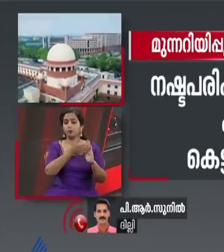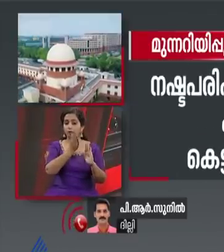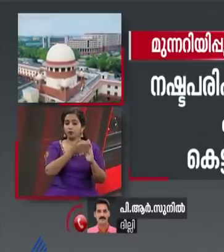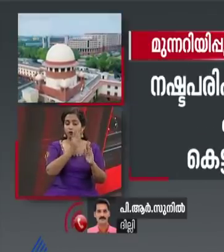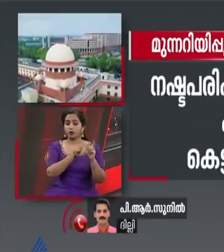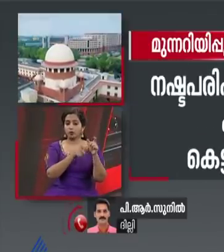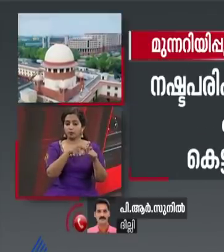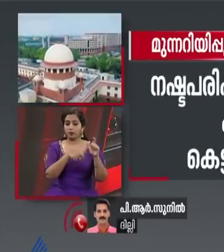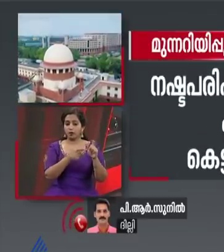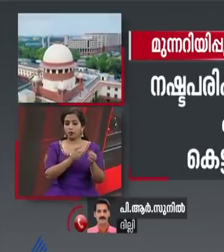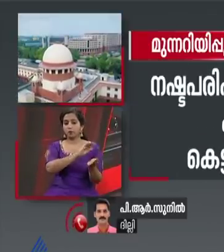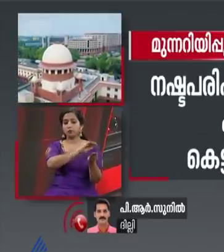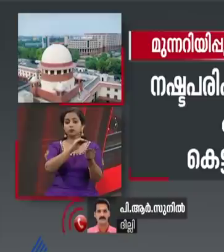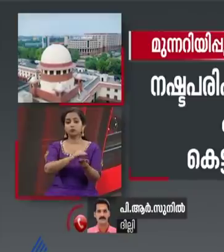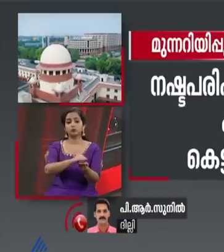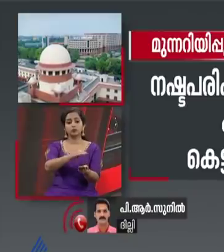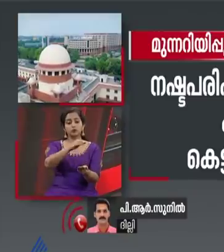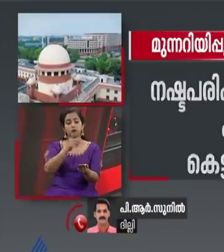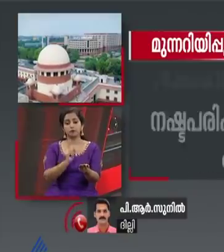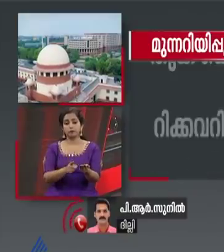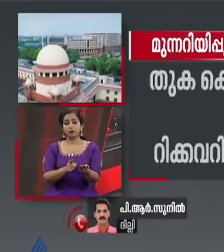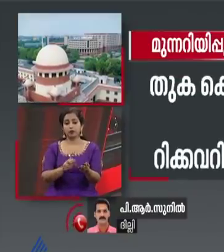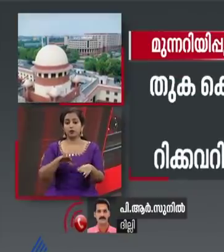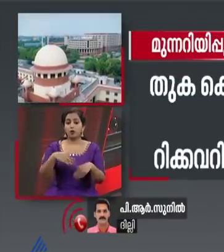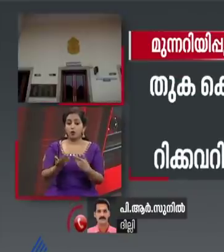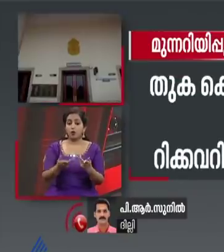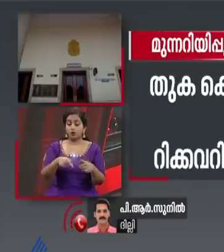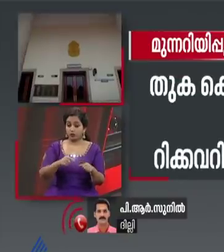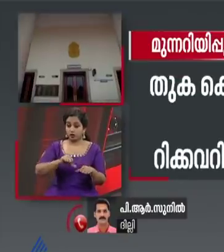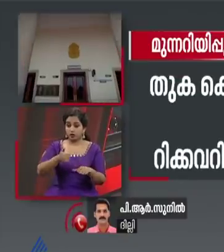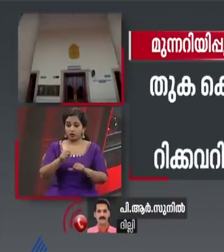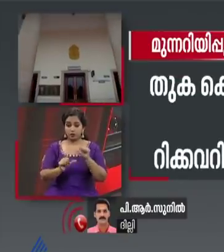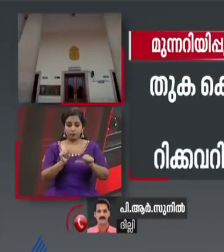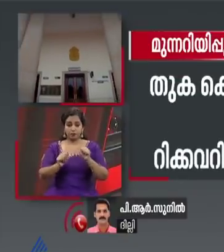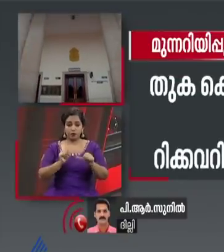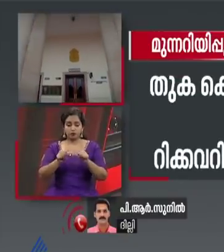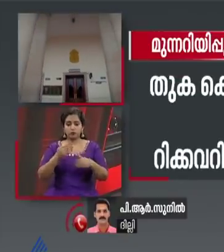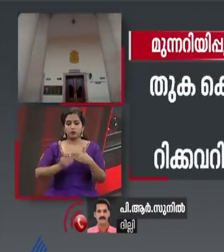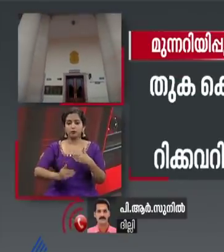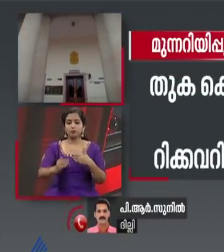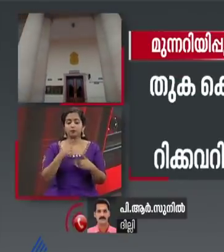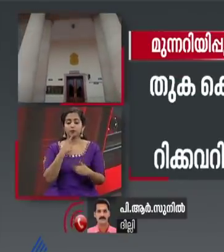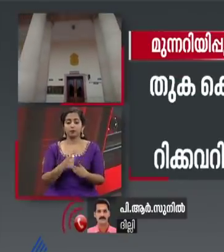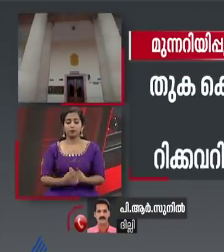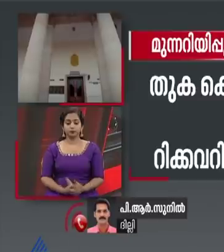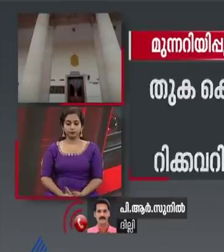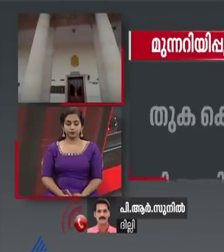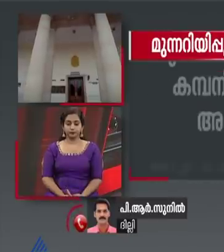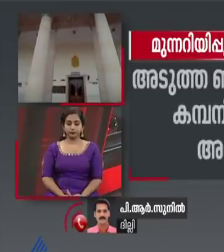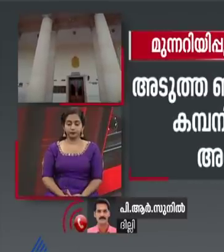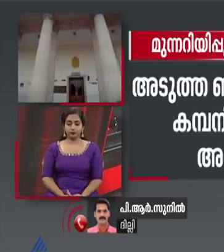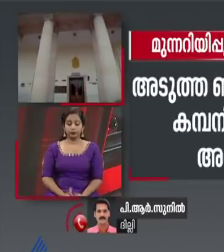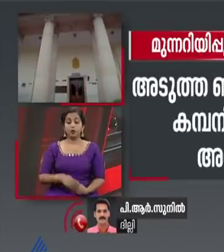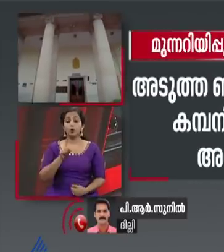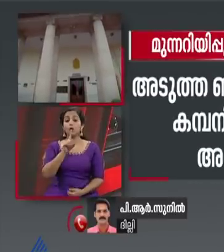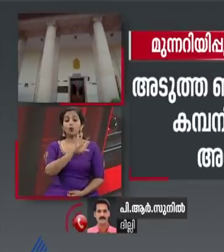എങ്കിൽ റവന്യൂ റിക്കവറി അടക്കമുള്ള ശക്തമായ നടപടികളിലേക്ക് നീങ്ങും. അതിനായി ഉത്തരവ് പുറപ്പെടുവിക്കും എന്നാണ് ഇപ്പോൾ സുപ്രീംകോടതി നൽകിയിരിക്കുന്ന മുന്നറിയിപ്പ്.